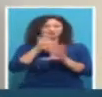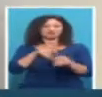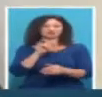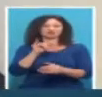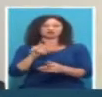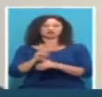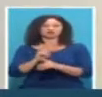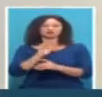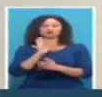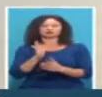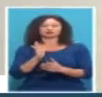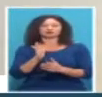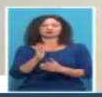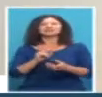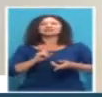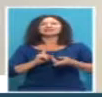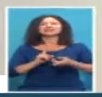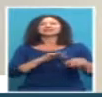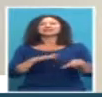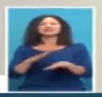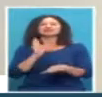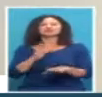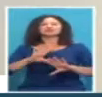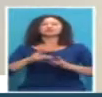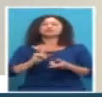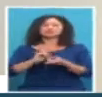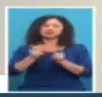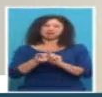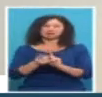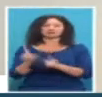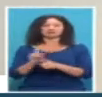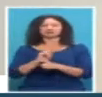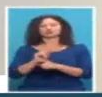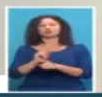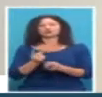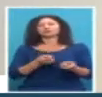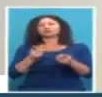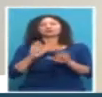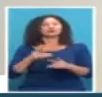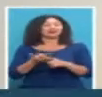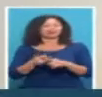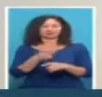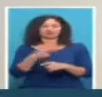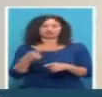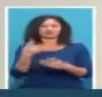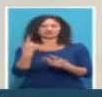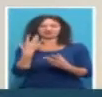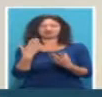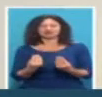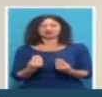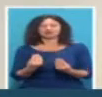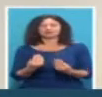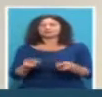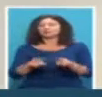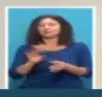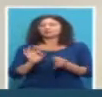других регионах не обсуждают? Он будет действовать в случае замены прибора учета или переход только на этот период. День, два, вот все. А как